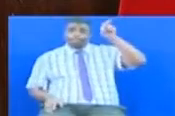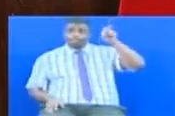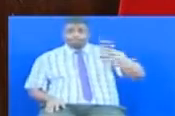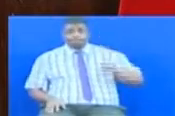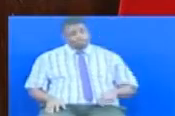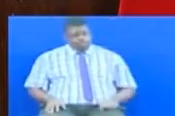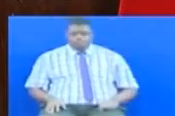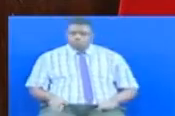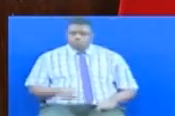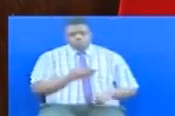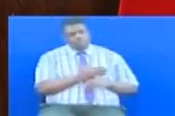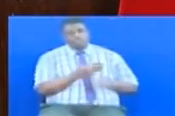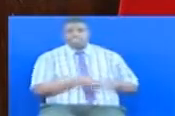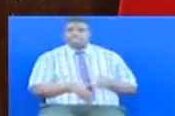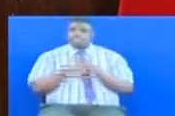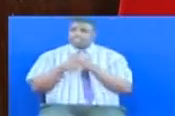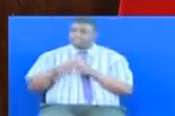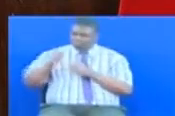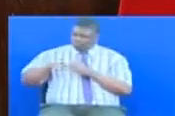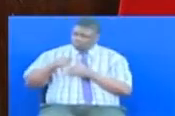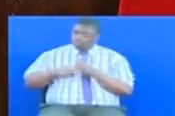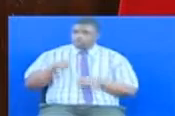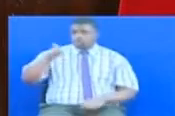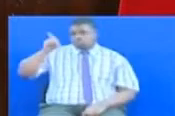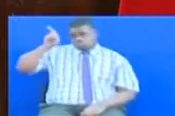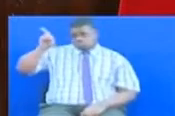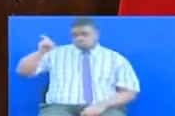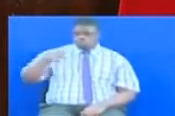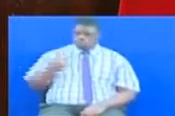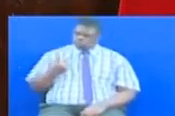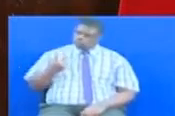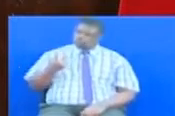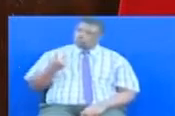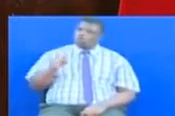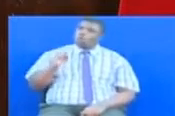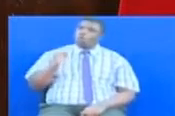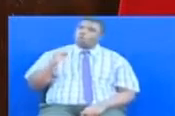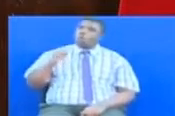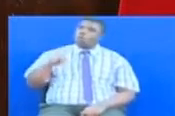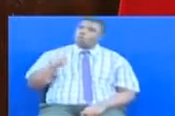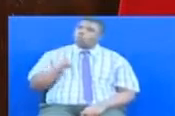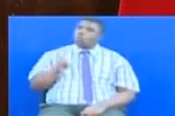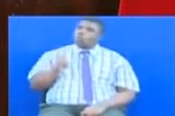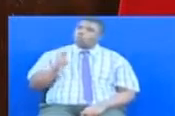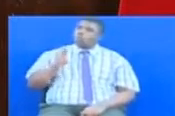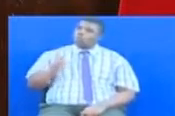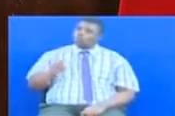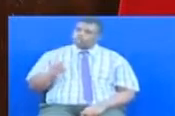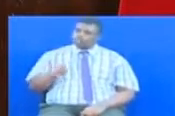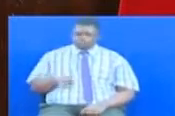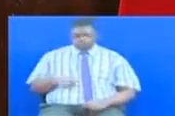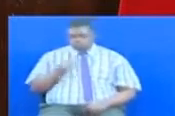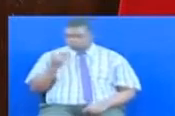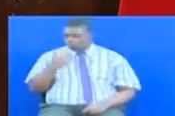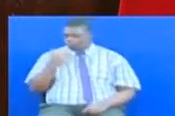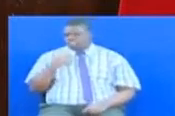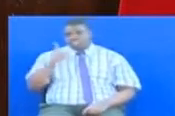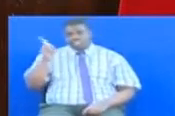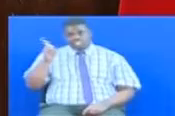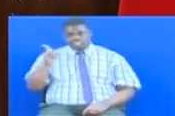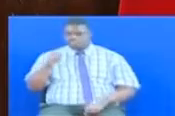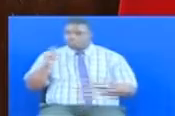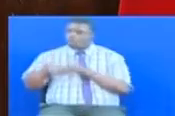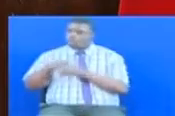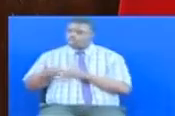ambao wanajenga viwanda kule Itumbula, kule Songwe, ambao wanaweka kiwanda cha chumvi. Kwa hiyo hii yote ni kuwezesha